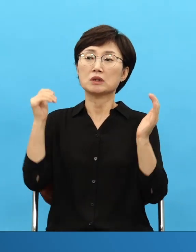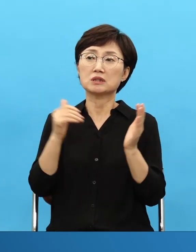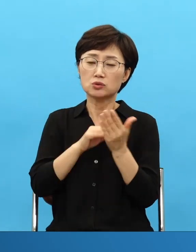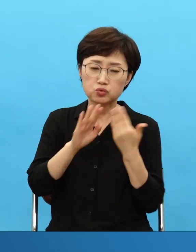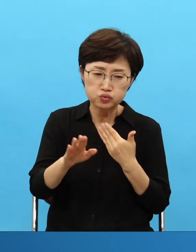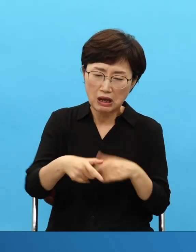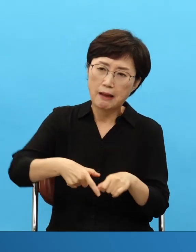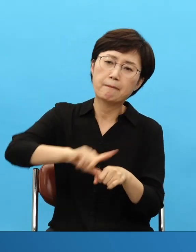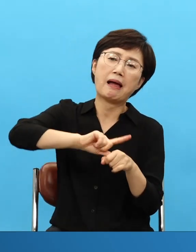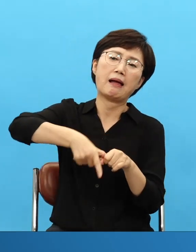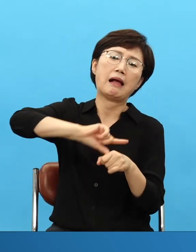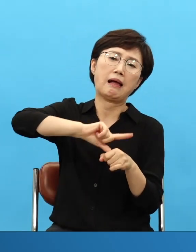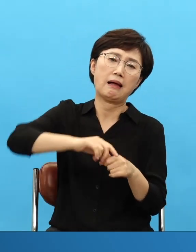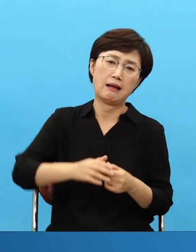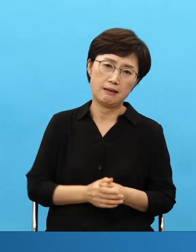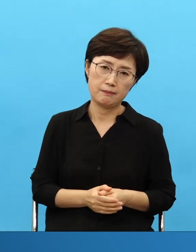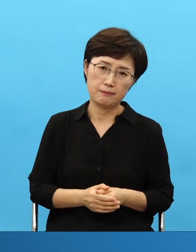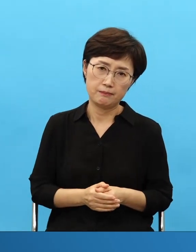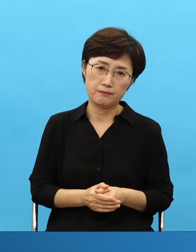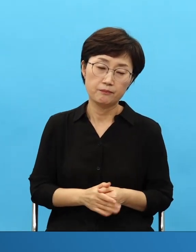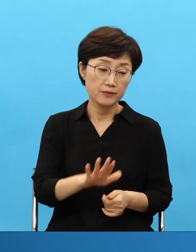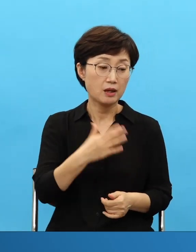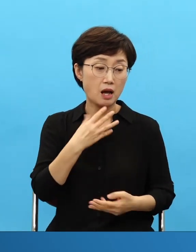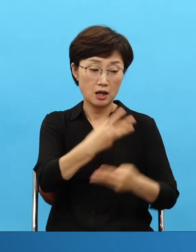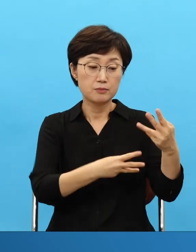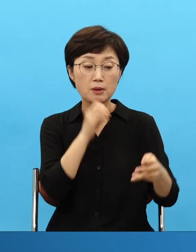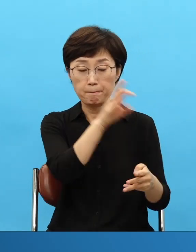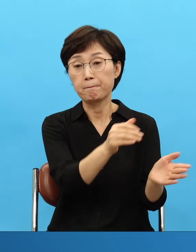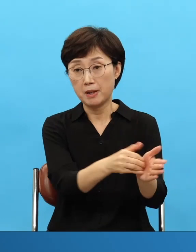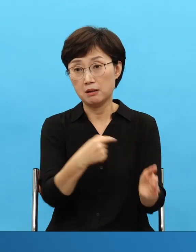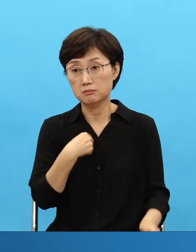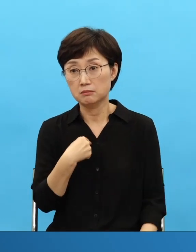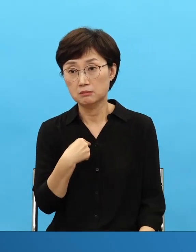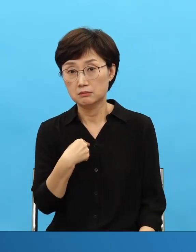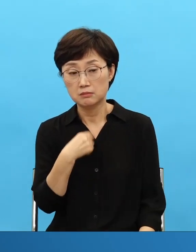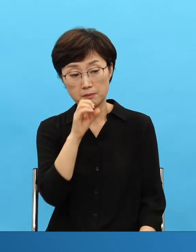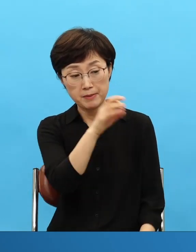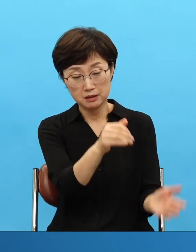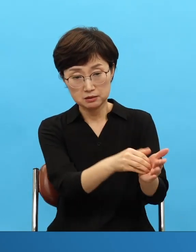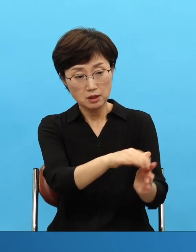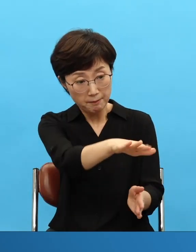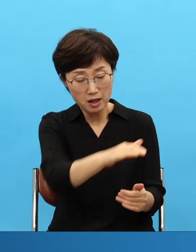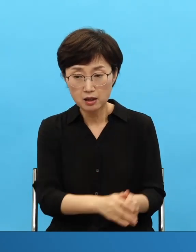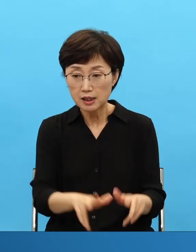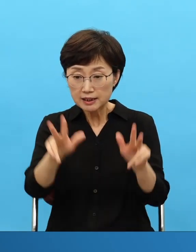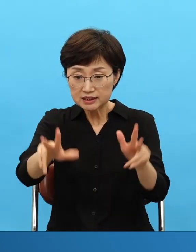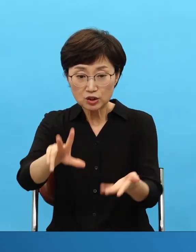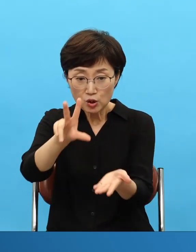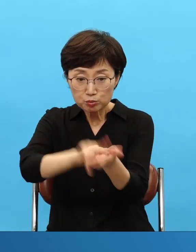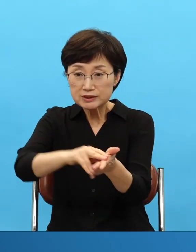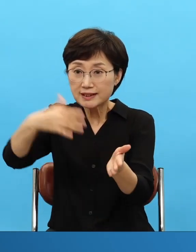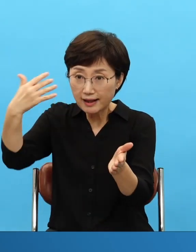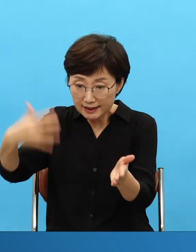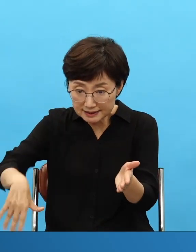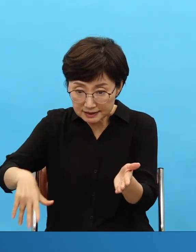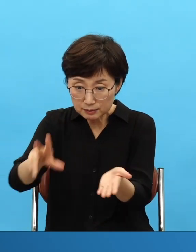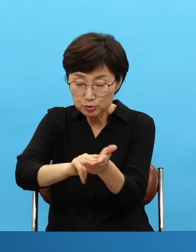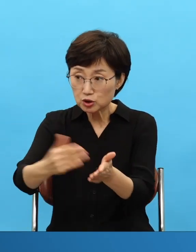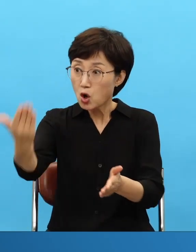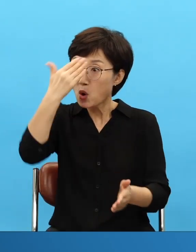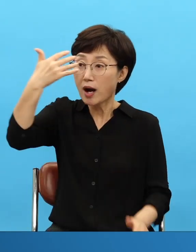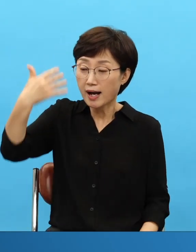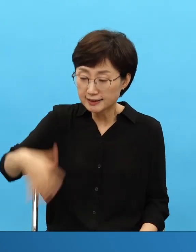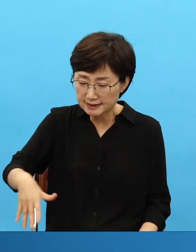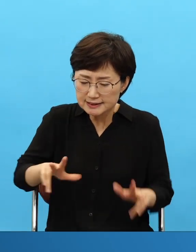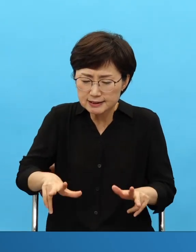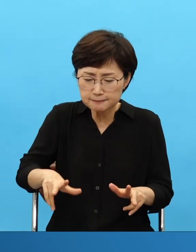late. 렘넌트 보고 했는 얘기입니다. I shared this with the remnant. 지금 여러분 문제 오지 않았을 때 지금 심으세요. When